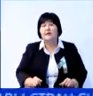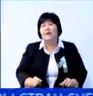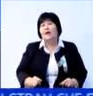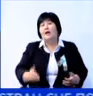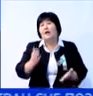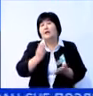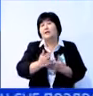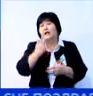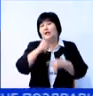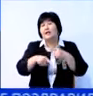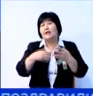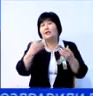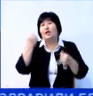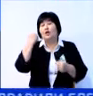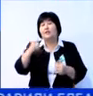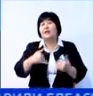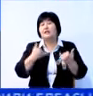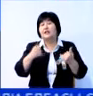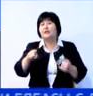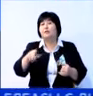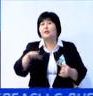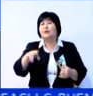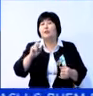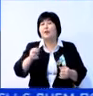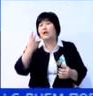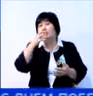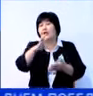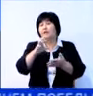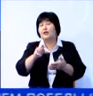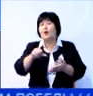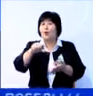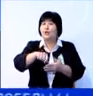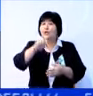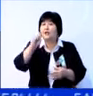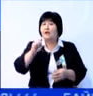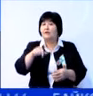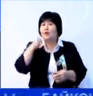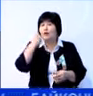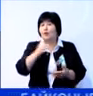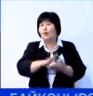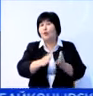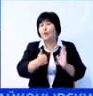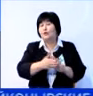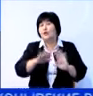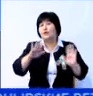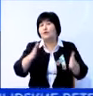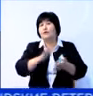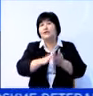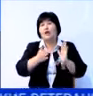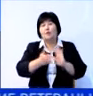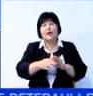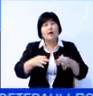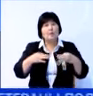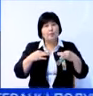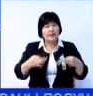Стала традицией Дня Победы шествие бессмертного полка с фотографиями участников войны. В этом году в условиях режима чрезвычайного положения